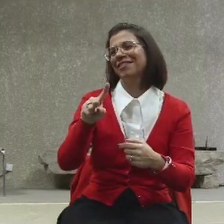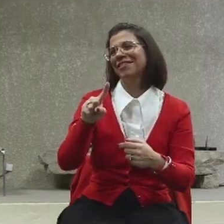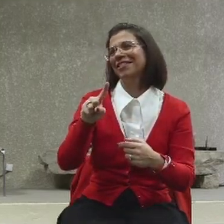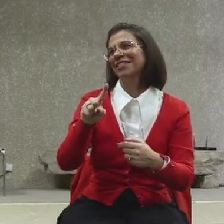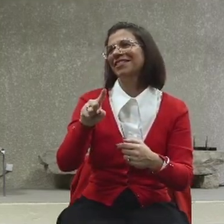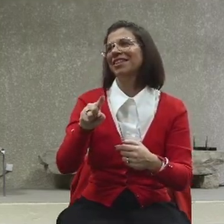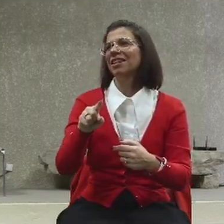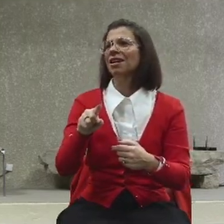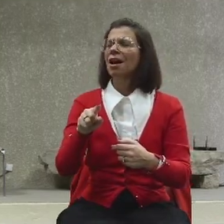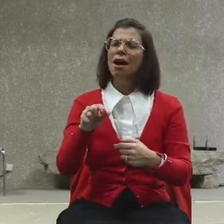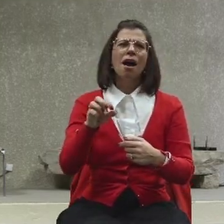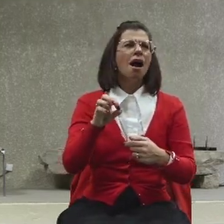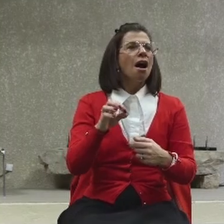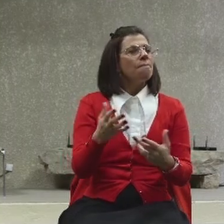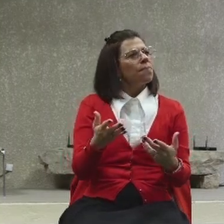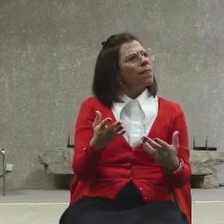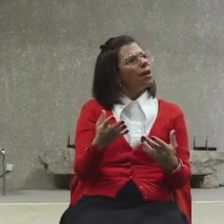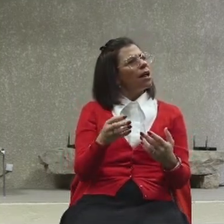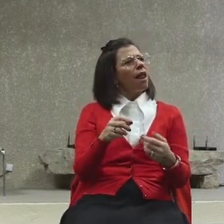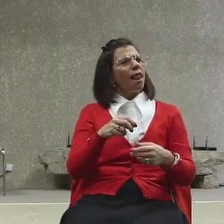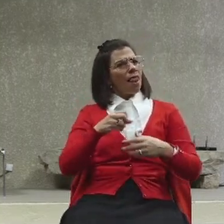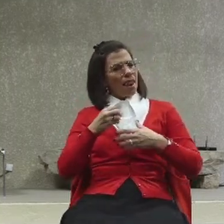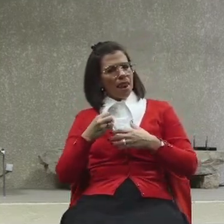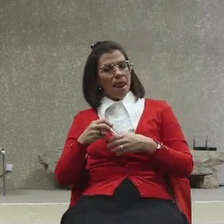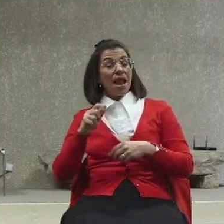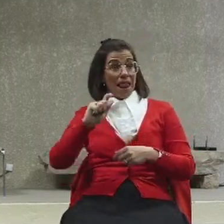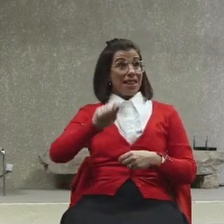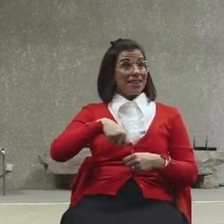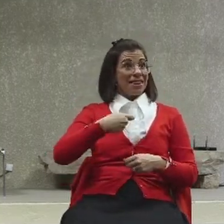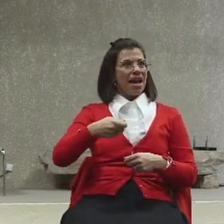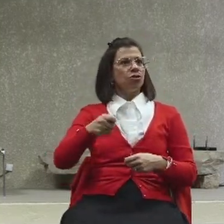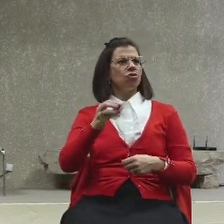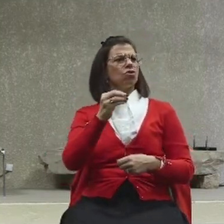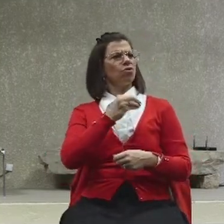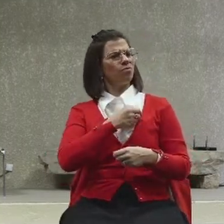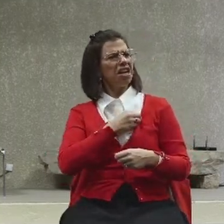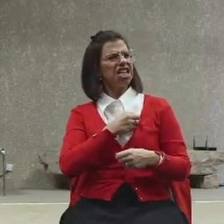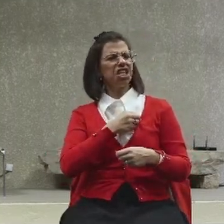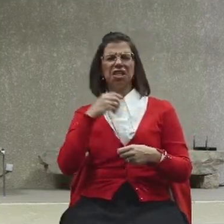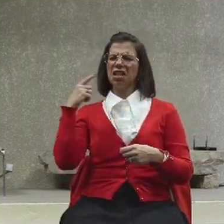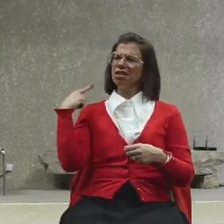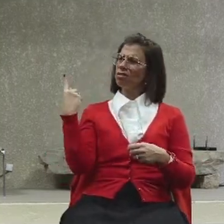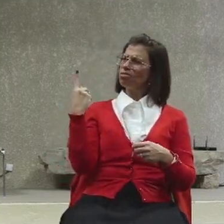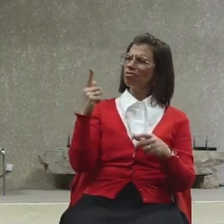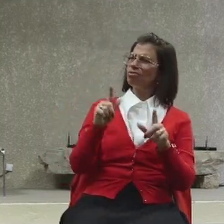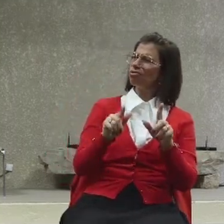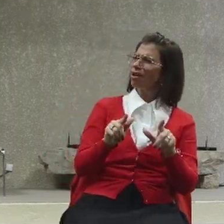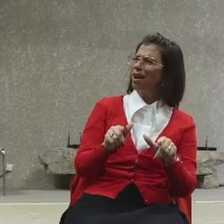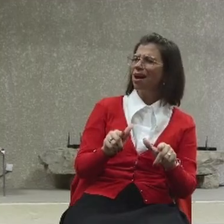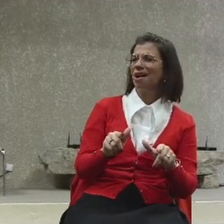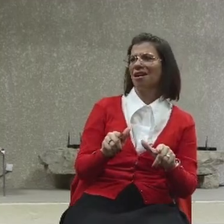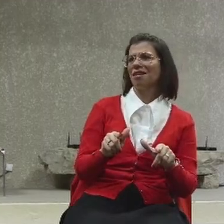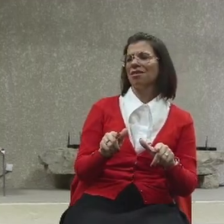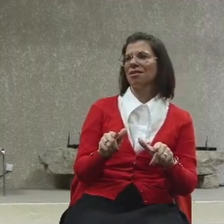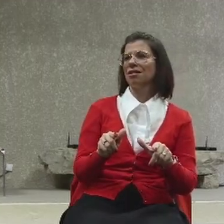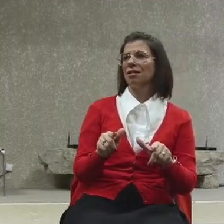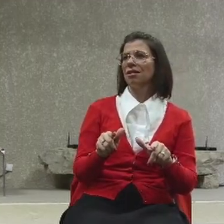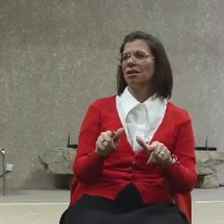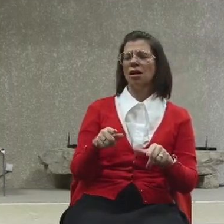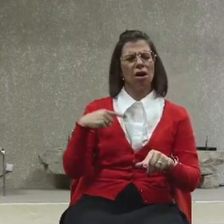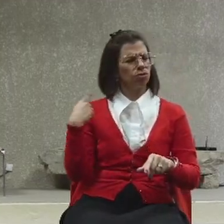crucifiée. N'est-ce pas extraordinaire ? La vieille nature pécheresse a été